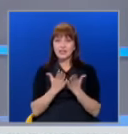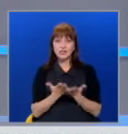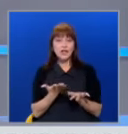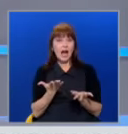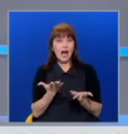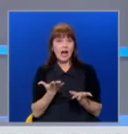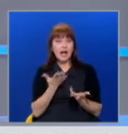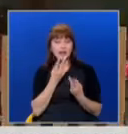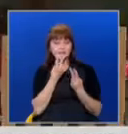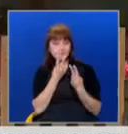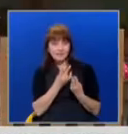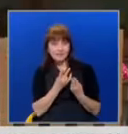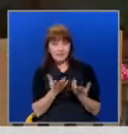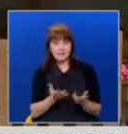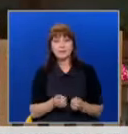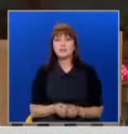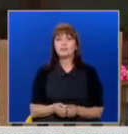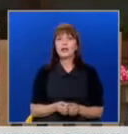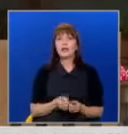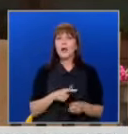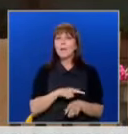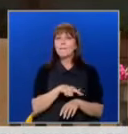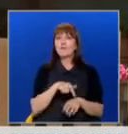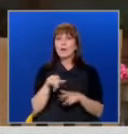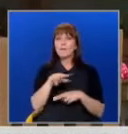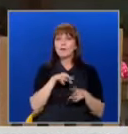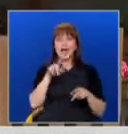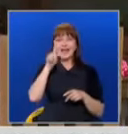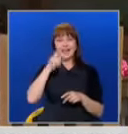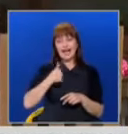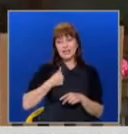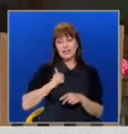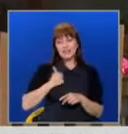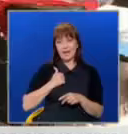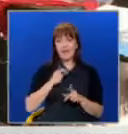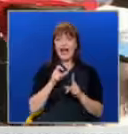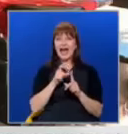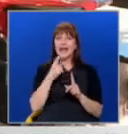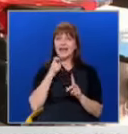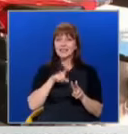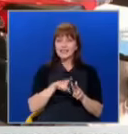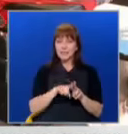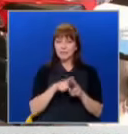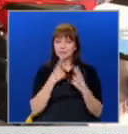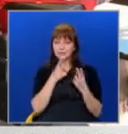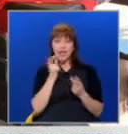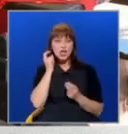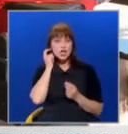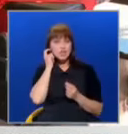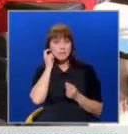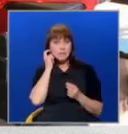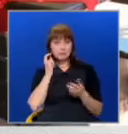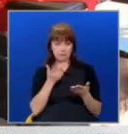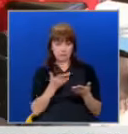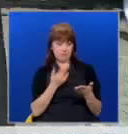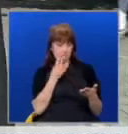на случая, вижте. По време на проверка, една от инспекторките от РЗИ съзира, че нейното име стои под заверката